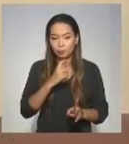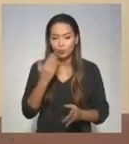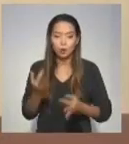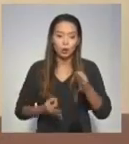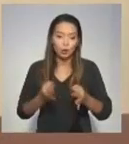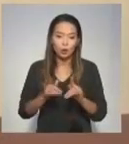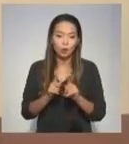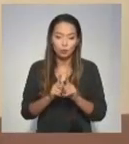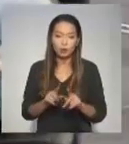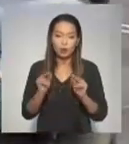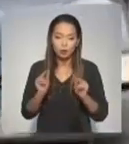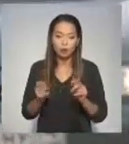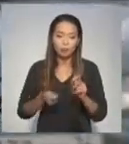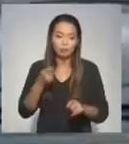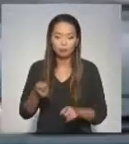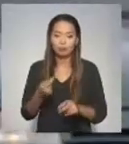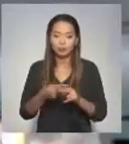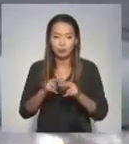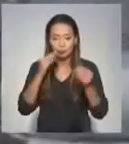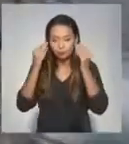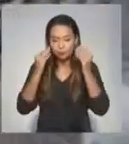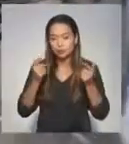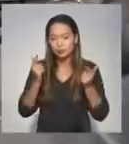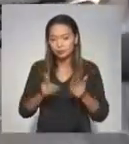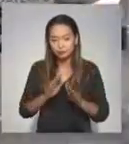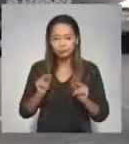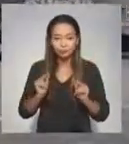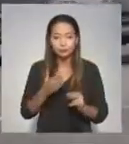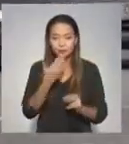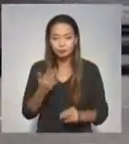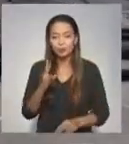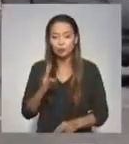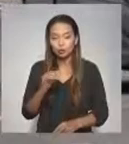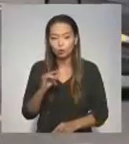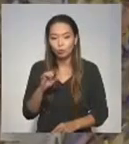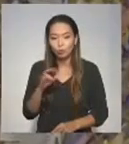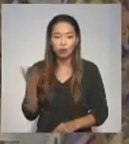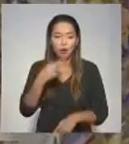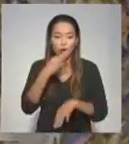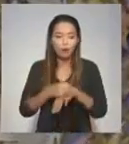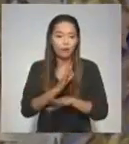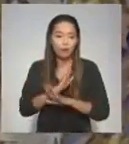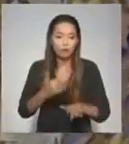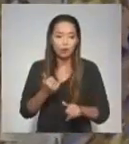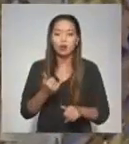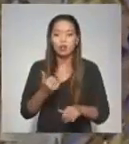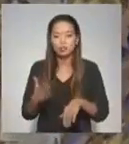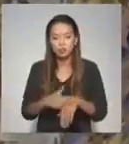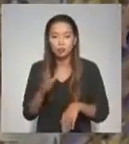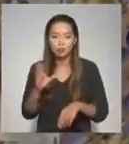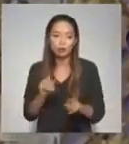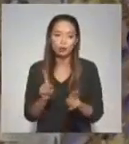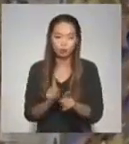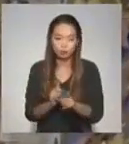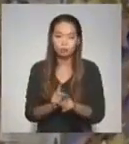шешімі әділетсіз әрі заңсыз деген пікірмен келіспейді. Қайта Нұрболат Әбілханның бұрын жауапқа тартылмаған ескеріп, жаза барынша